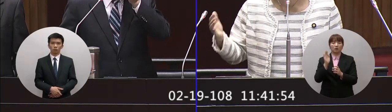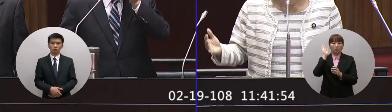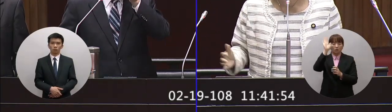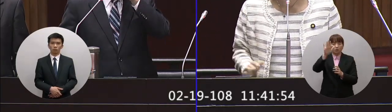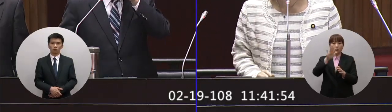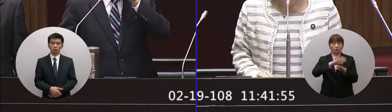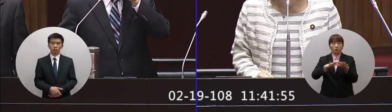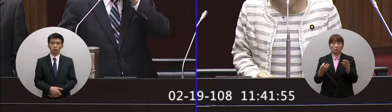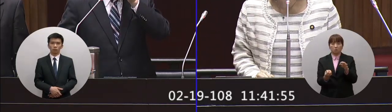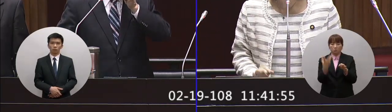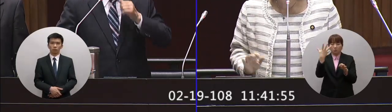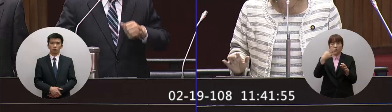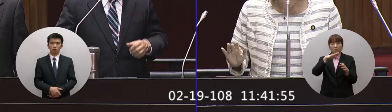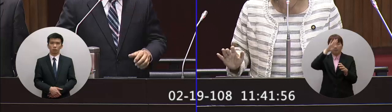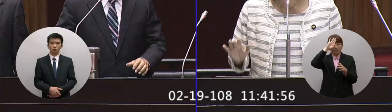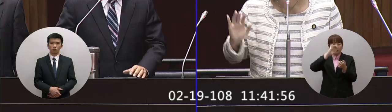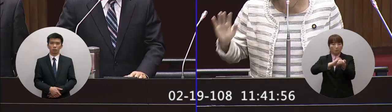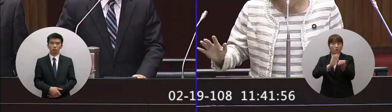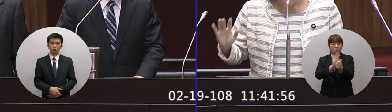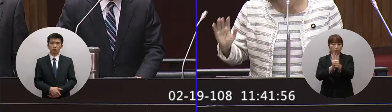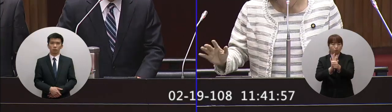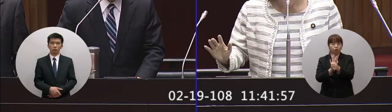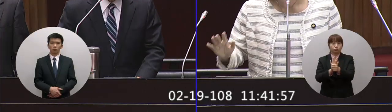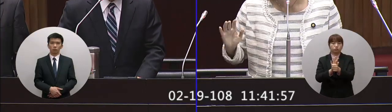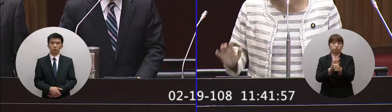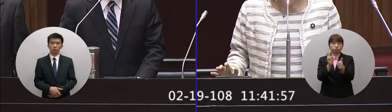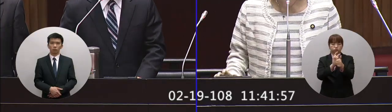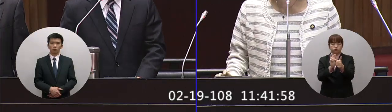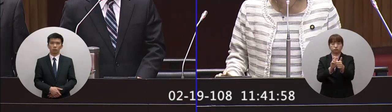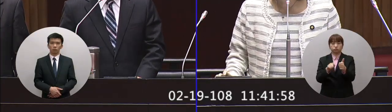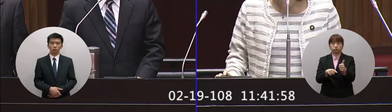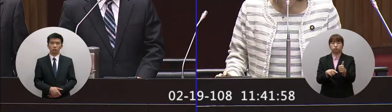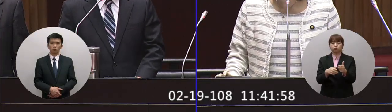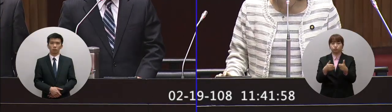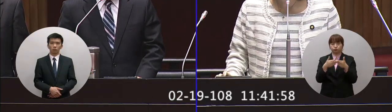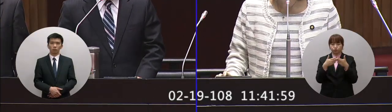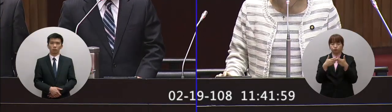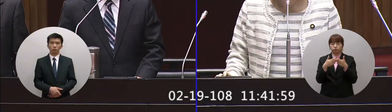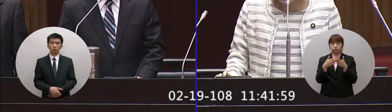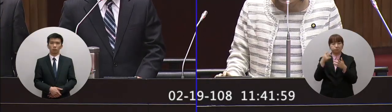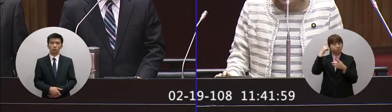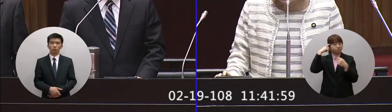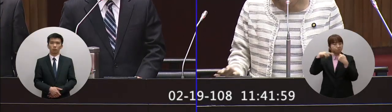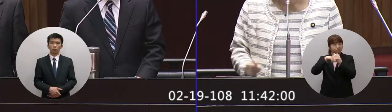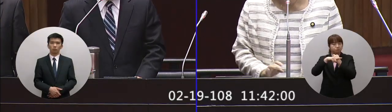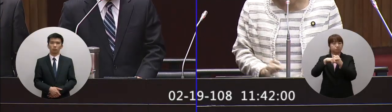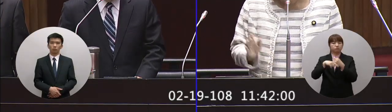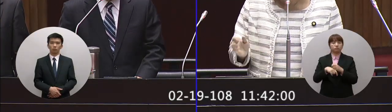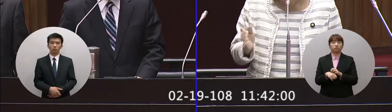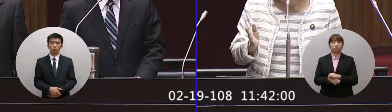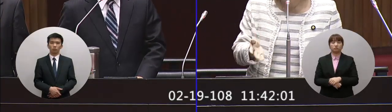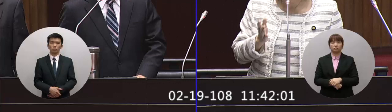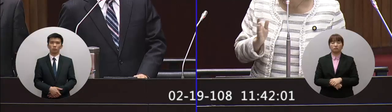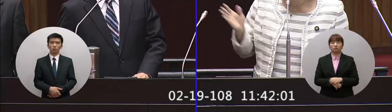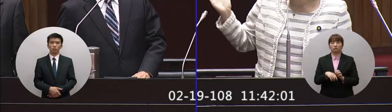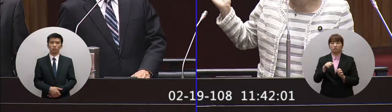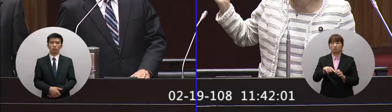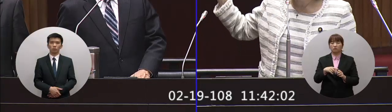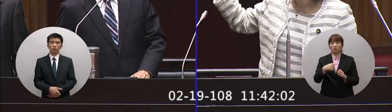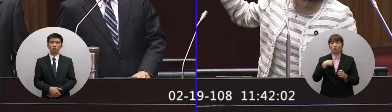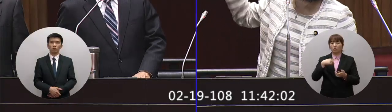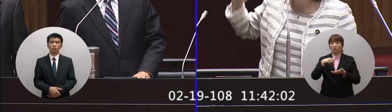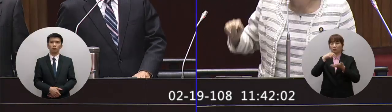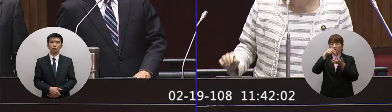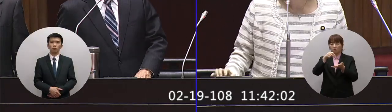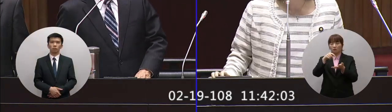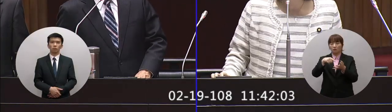我们整个医院的这个病房服务，病房的照顾，可能要是一共同来思考的一个问题啦。所以这个部分是我在提